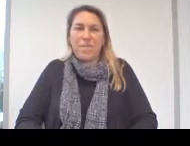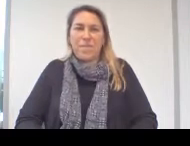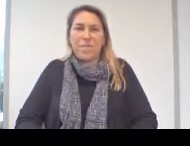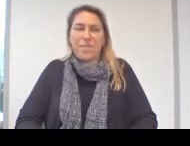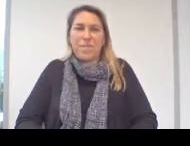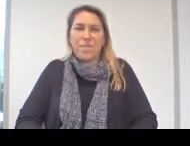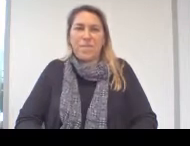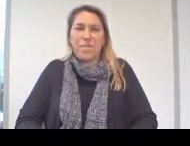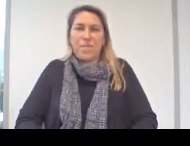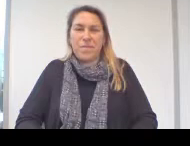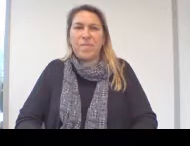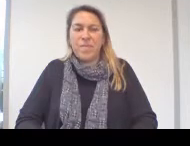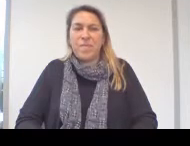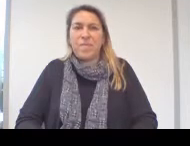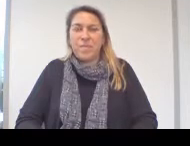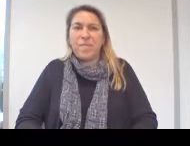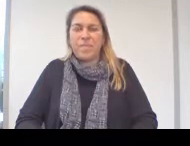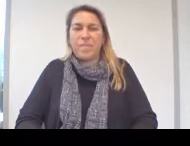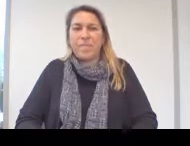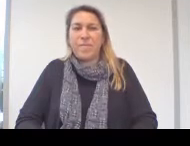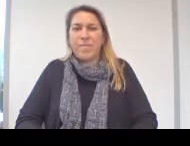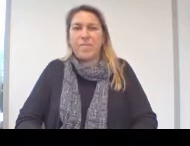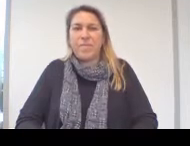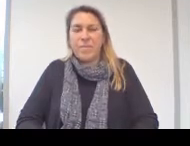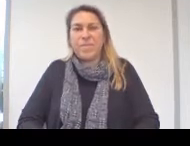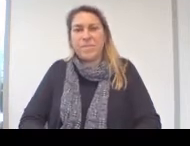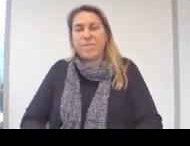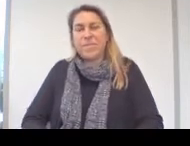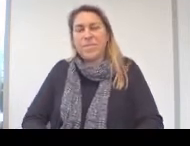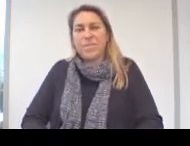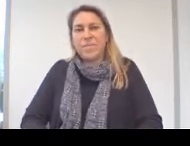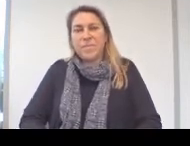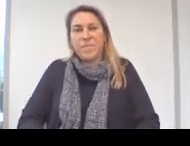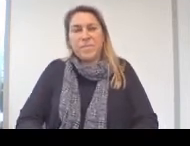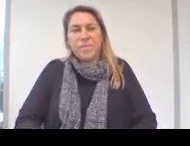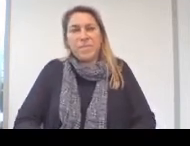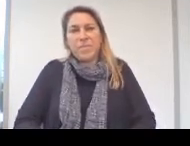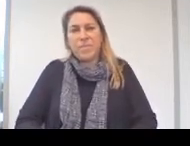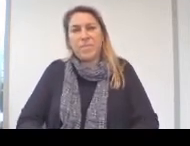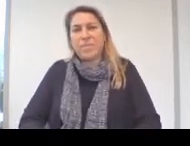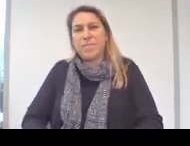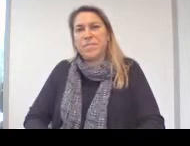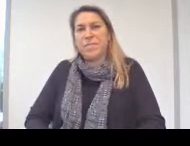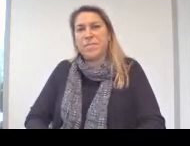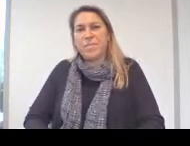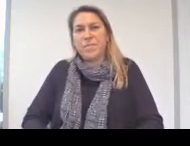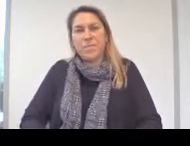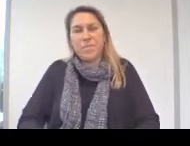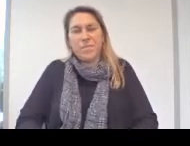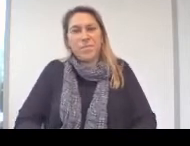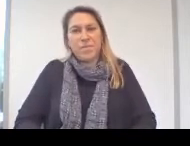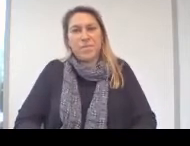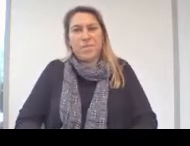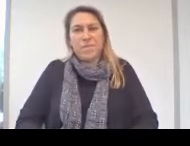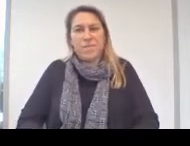vous partez, le prix que vous allez payer n'est pas le même. Eh bien, derrière tout ça, en back-office, il y a un certain nombre de personnes qui gèrent toutes ces